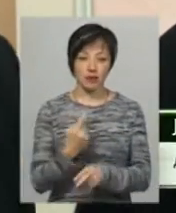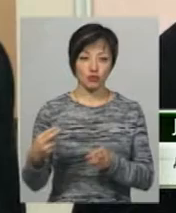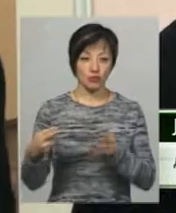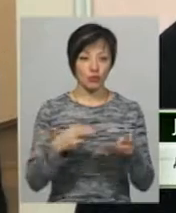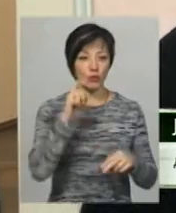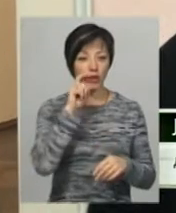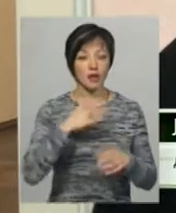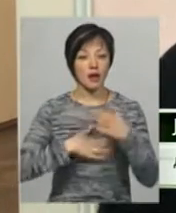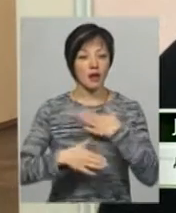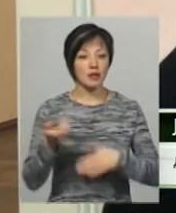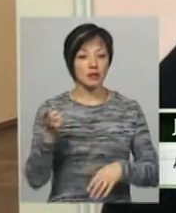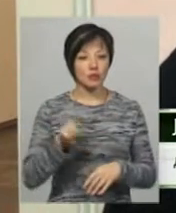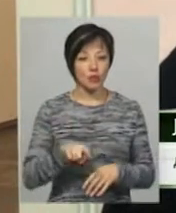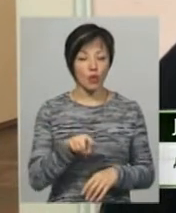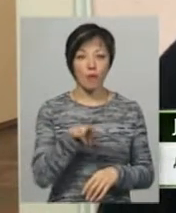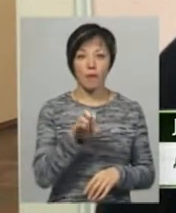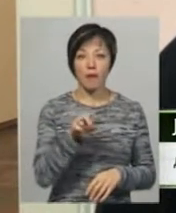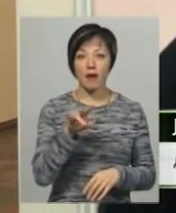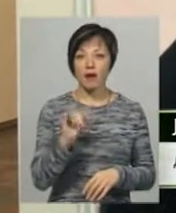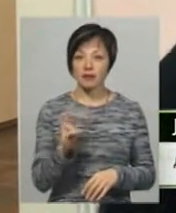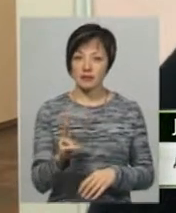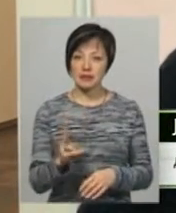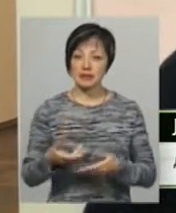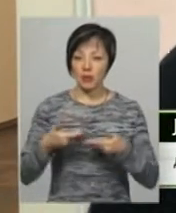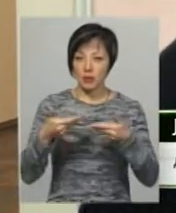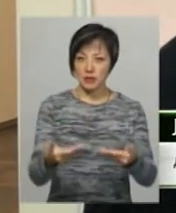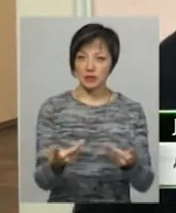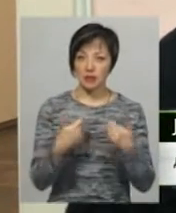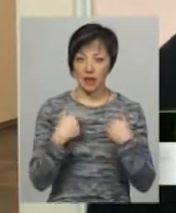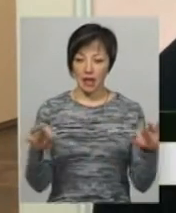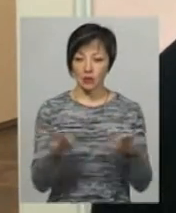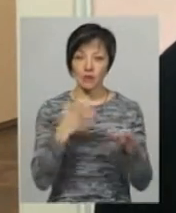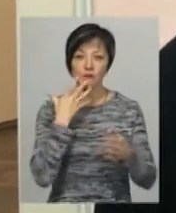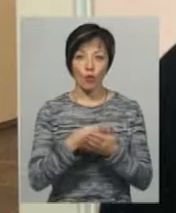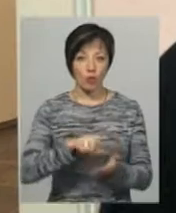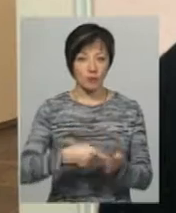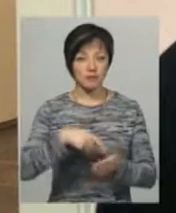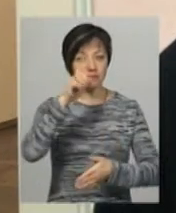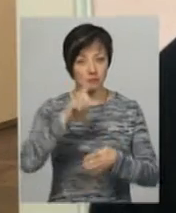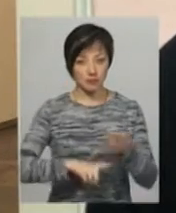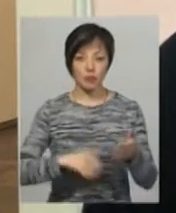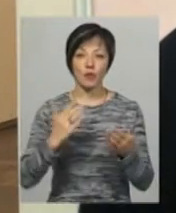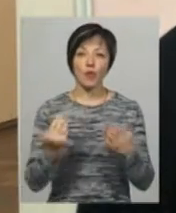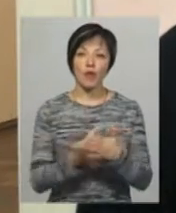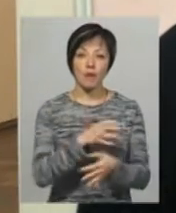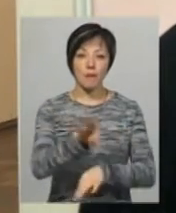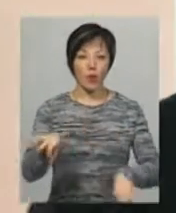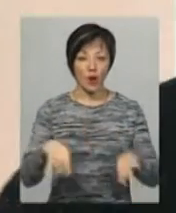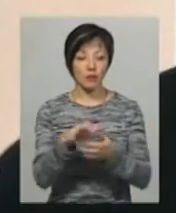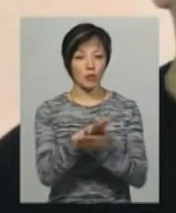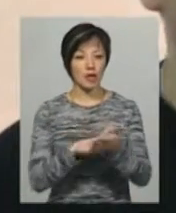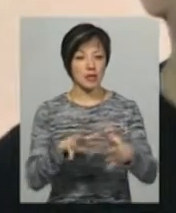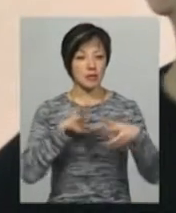Україні. Радий з того, що Тарас Малик запросив мене диригувати до свого міста. Маю надію, що у нас з ним будуть нові проекти і